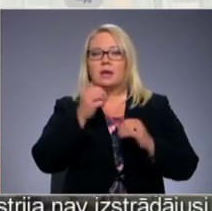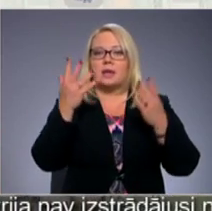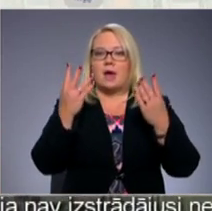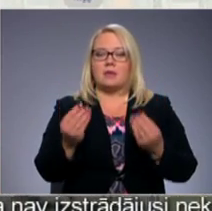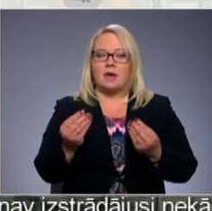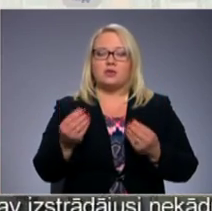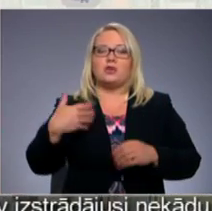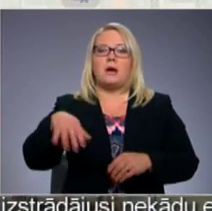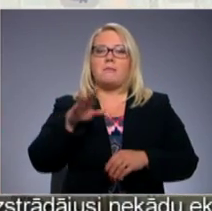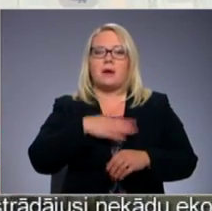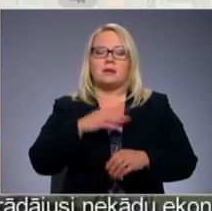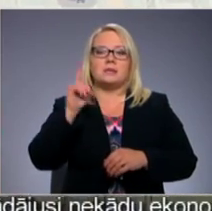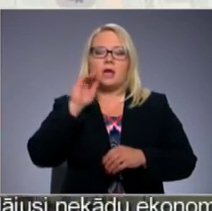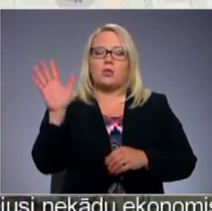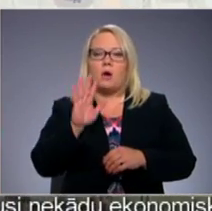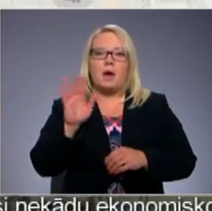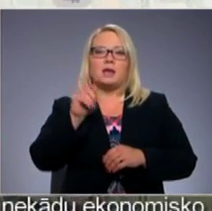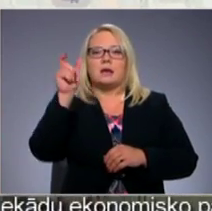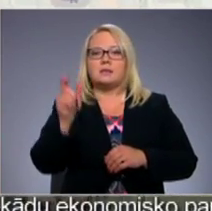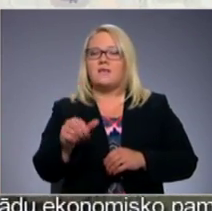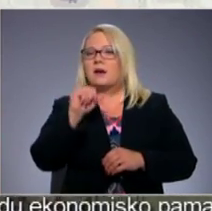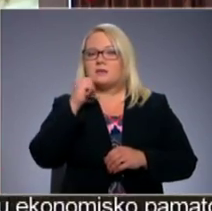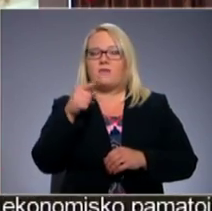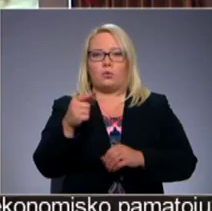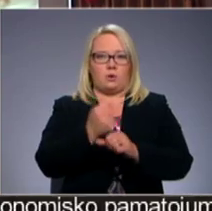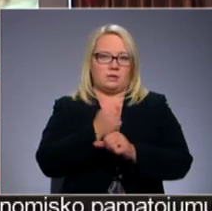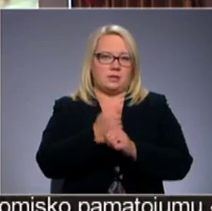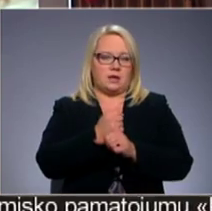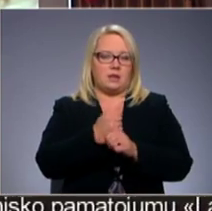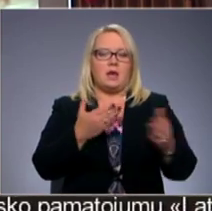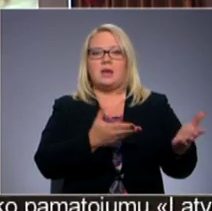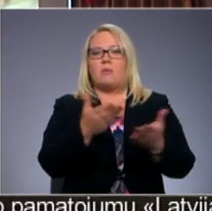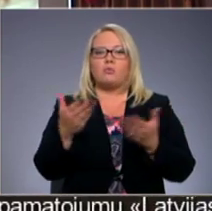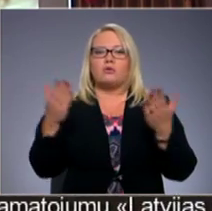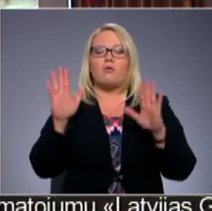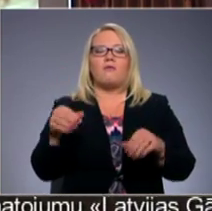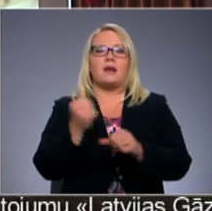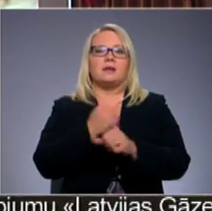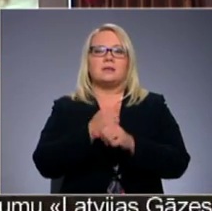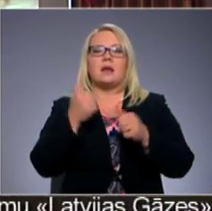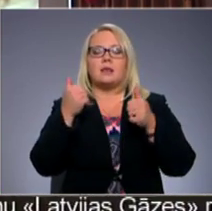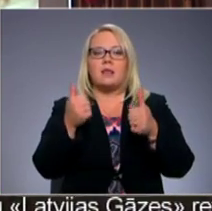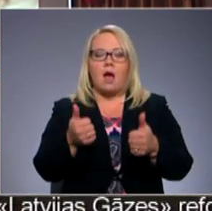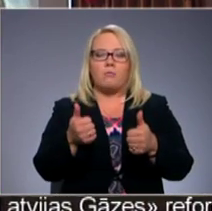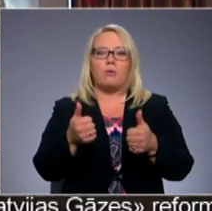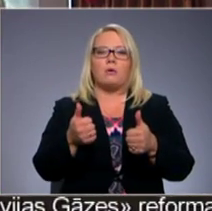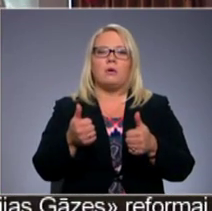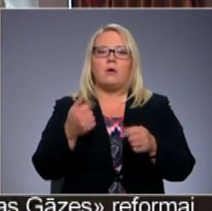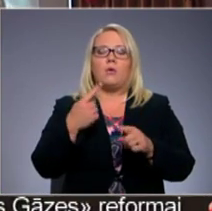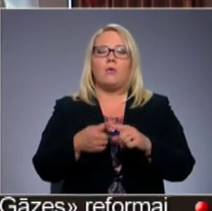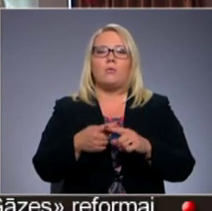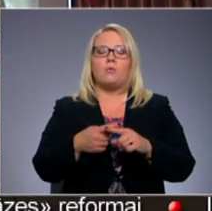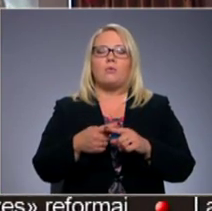ko mēs jau neiedomājamies, ka tas cilvēks nevar to izdarīt. Jebkurš no mums var kaut ko izdarīt labu un par to nevienmēr ir jāsaņem